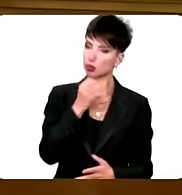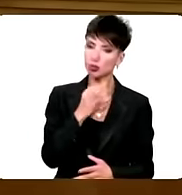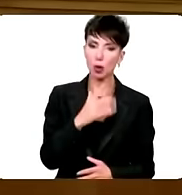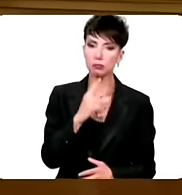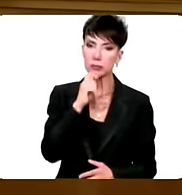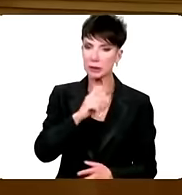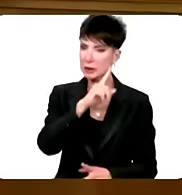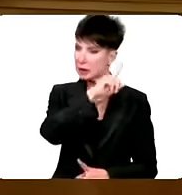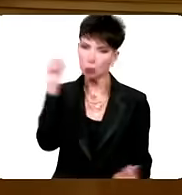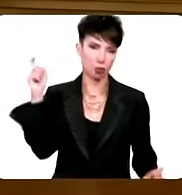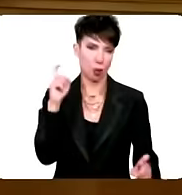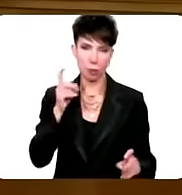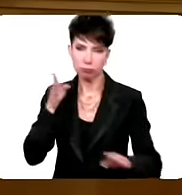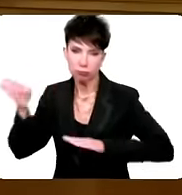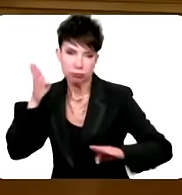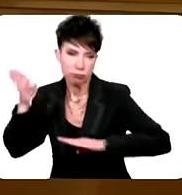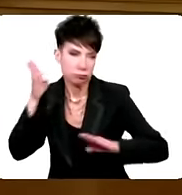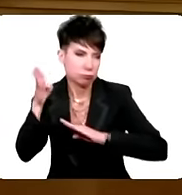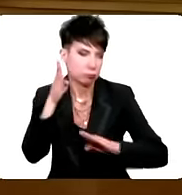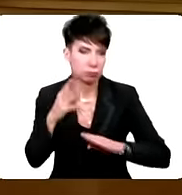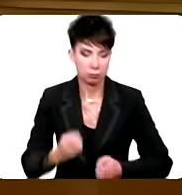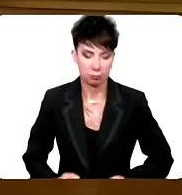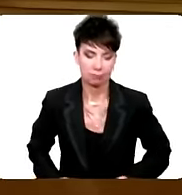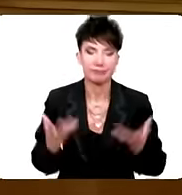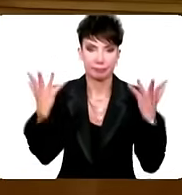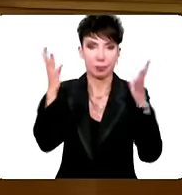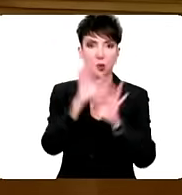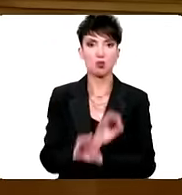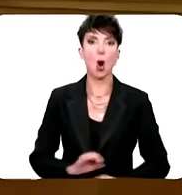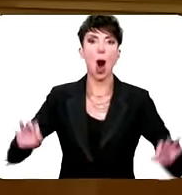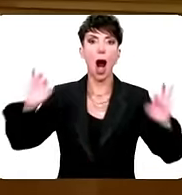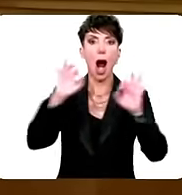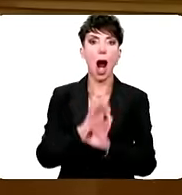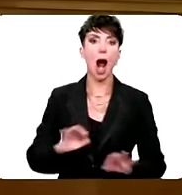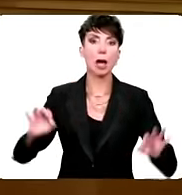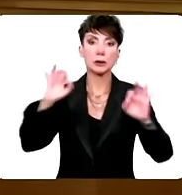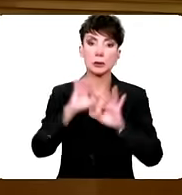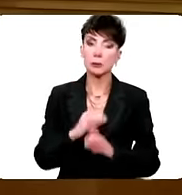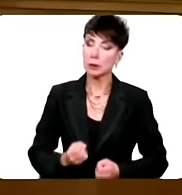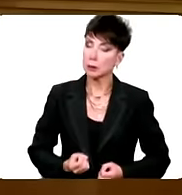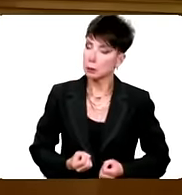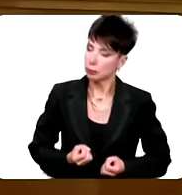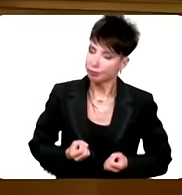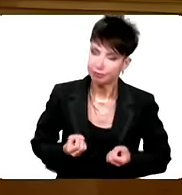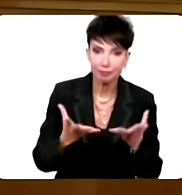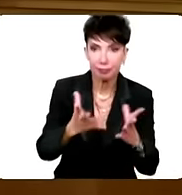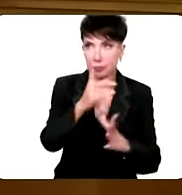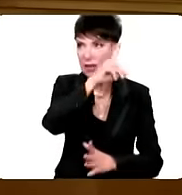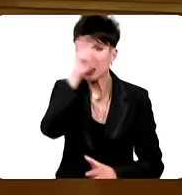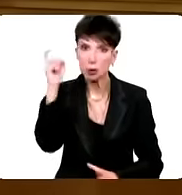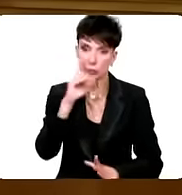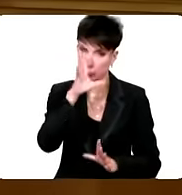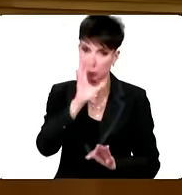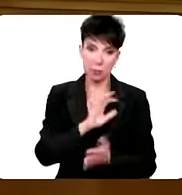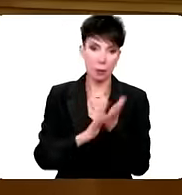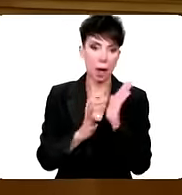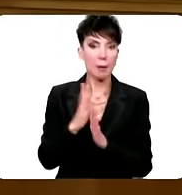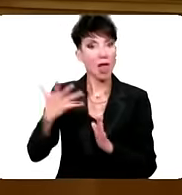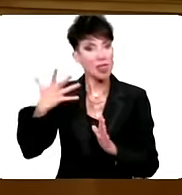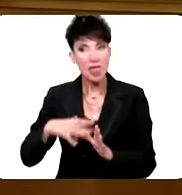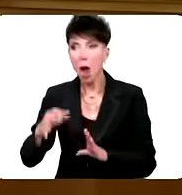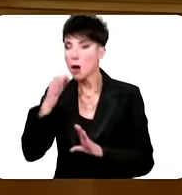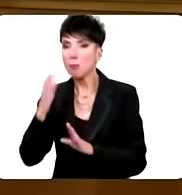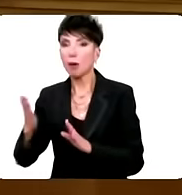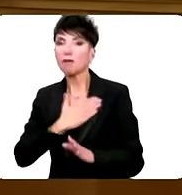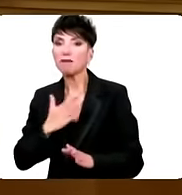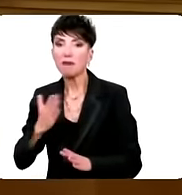τον καλύτερο. Αυτό μου θέλω να πω ένα μεγάλο ευχαριστώ στους συνεργάτες μου, σε όλα τα στελέχη μας, στον κομματικό μας